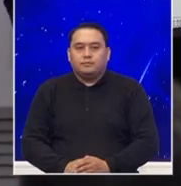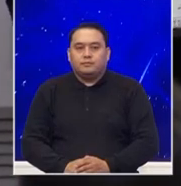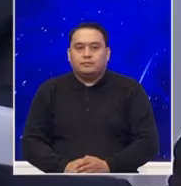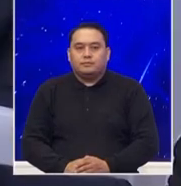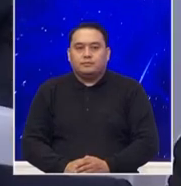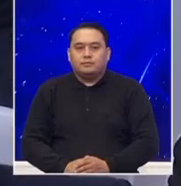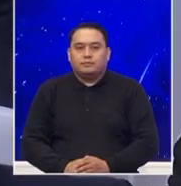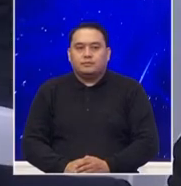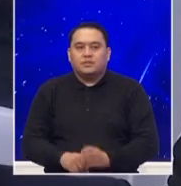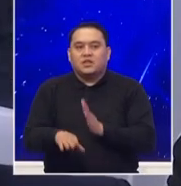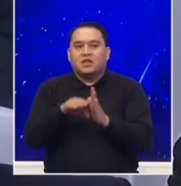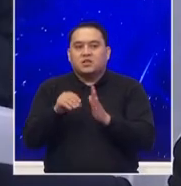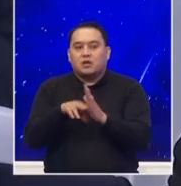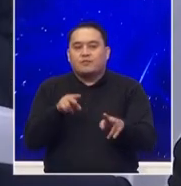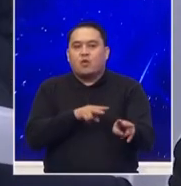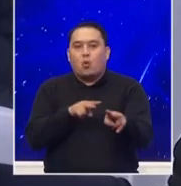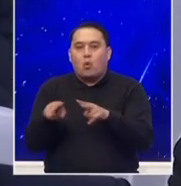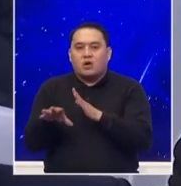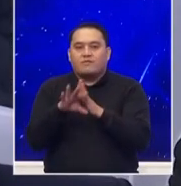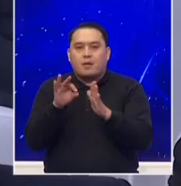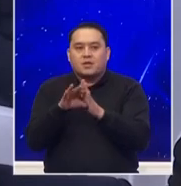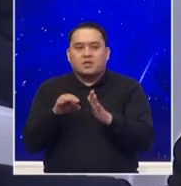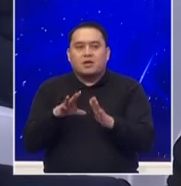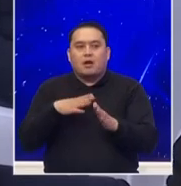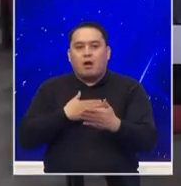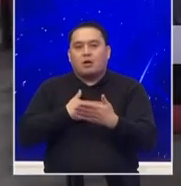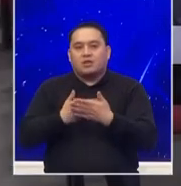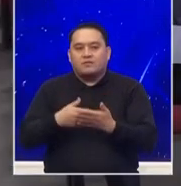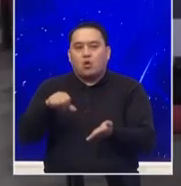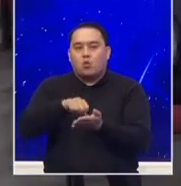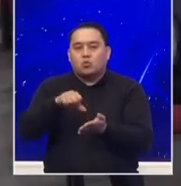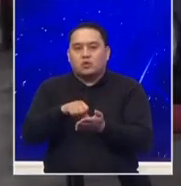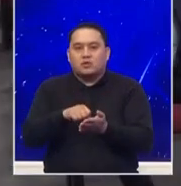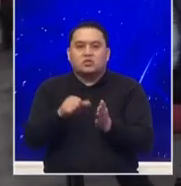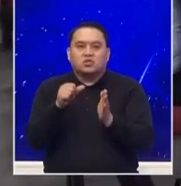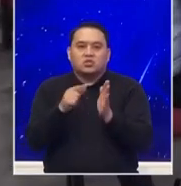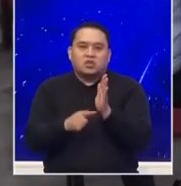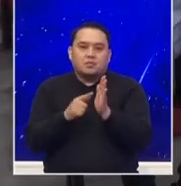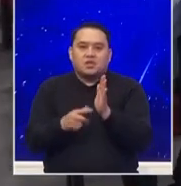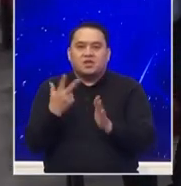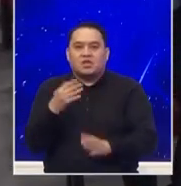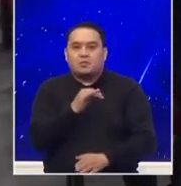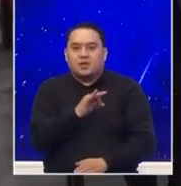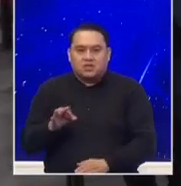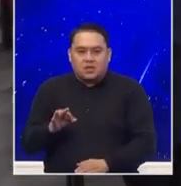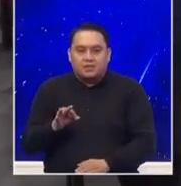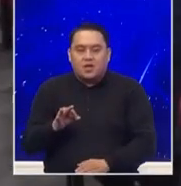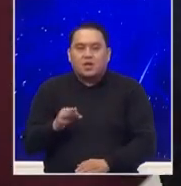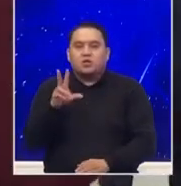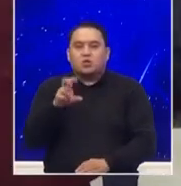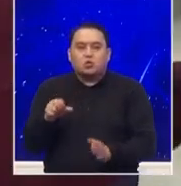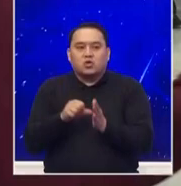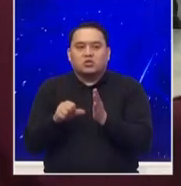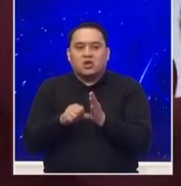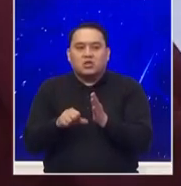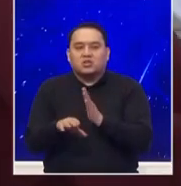По заявлениям избиркома и наблюдателей, выборы состоялись. Активность электората области составила 73,5%. Из